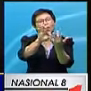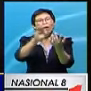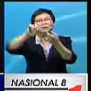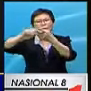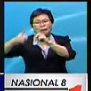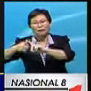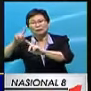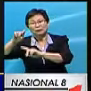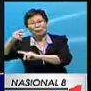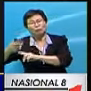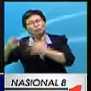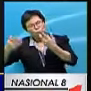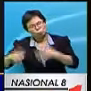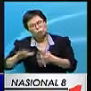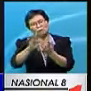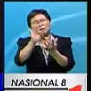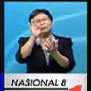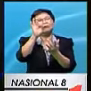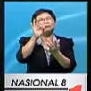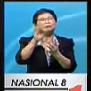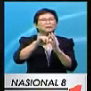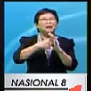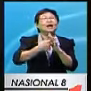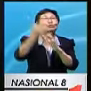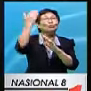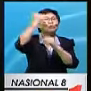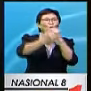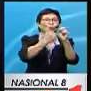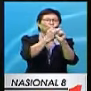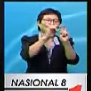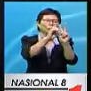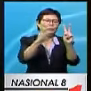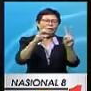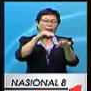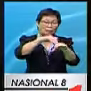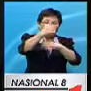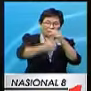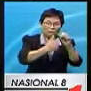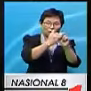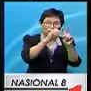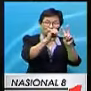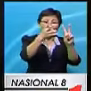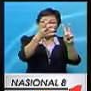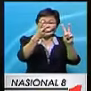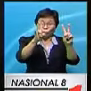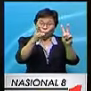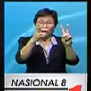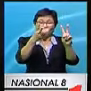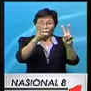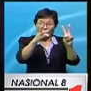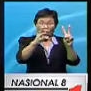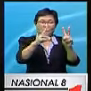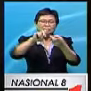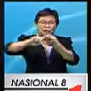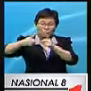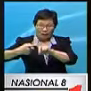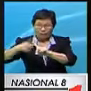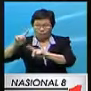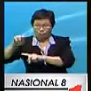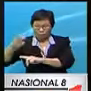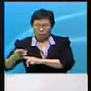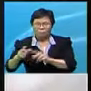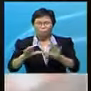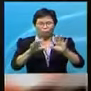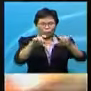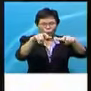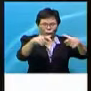ini dan pada tahun ini sahabat tabung haji ini untuk